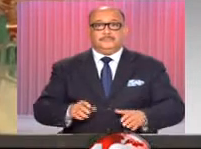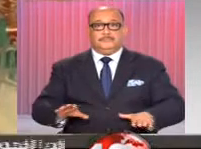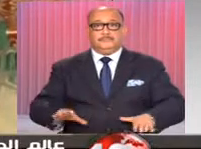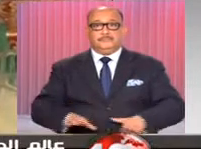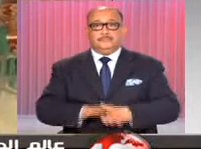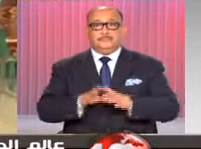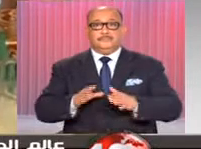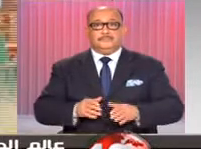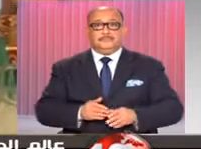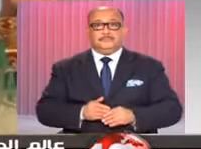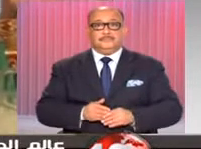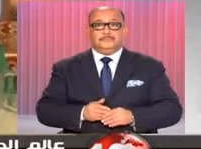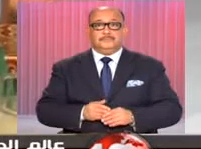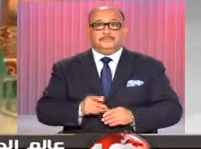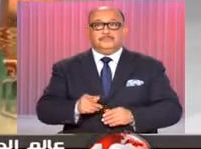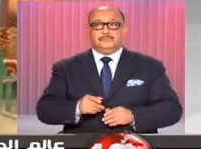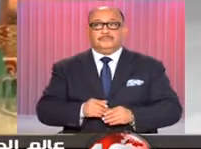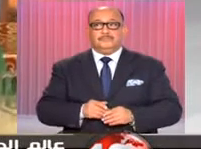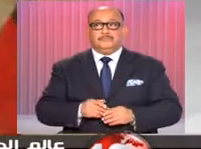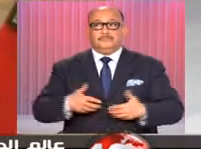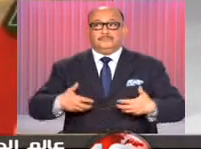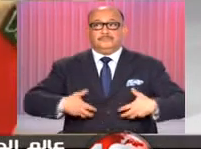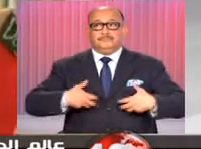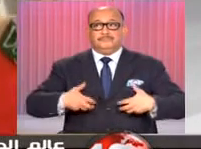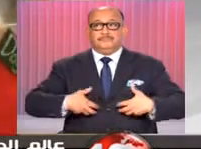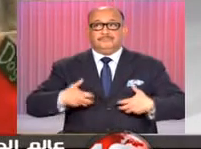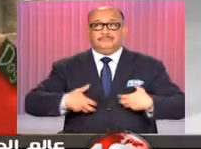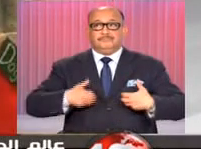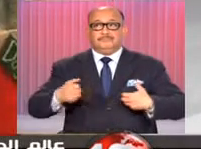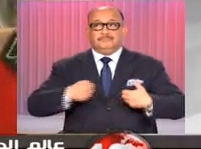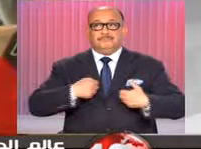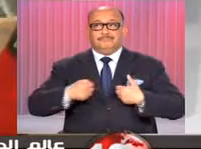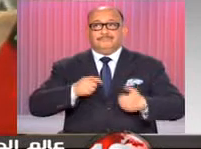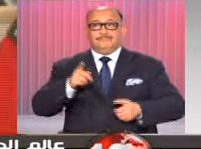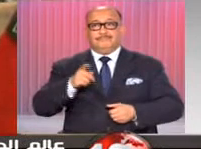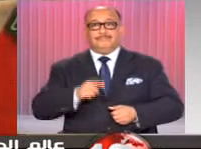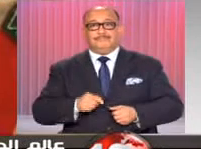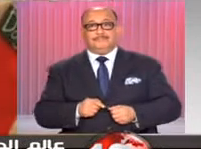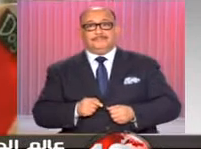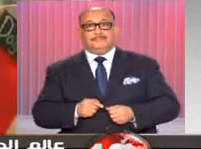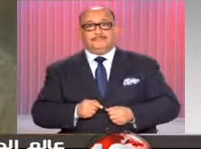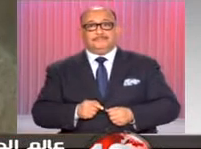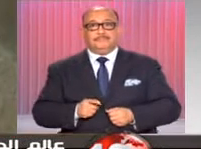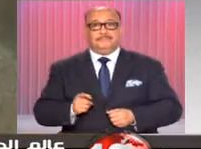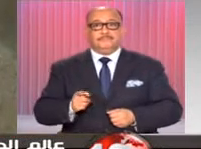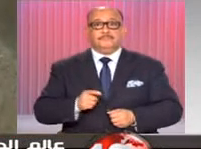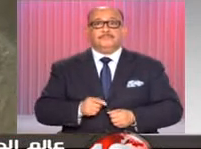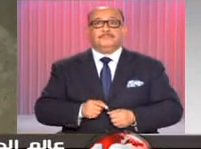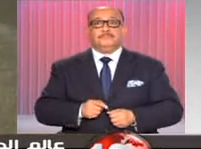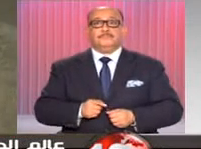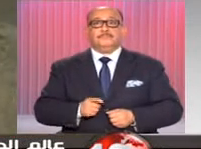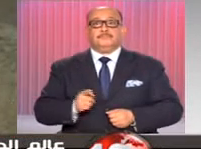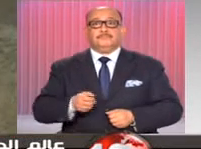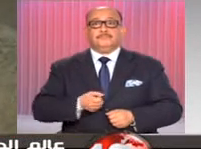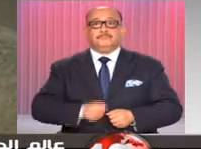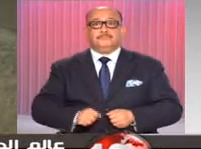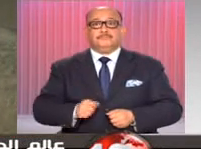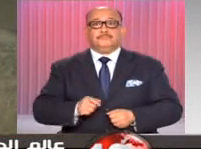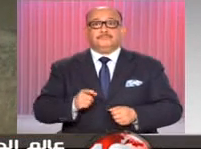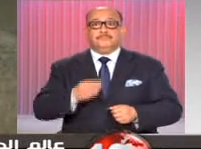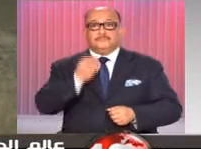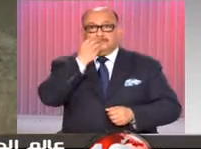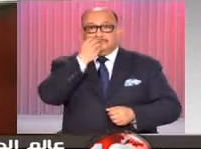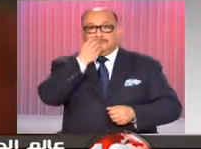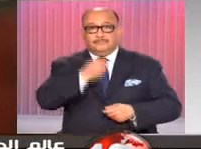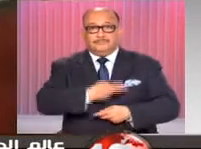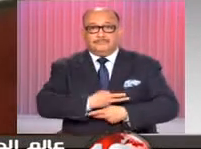فاخرة ومميزة، وقد أقام موظف رعاية الحيوان في الحديقة مأدبة عشاء للقردة المهددة بالانقراض،